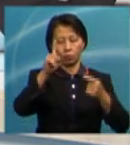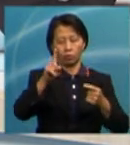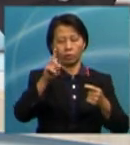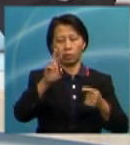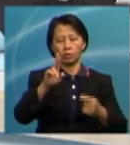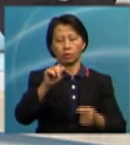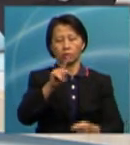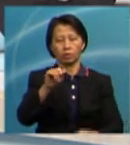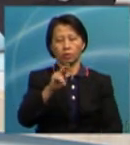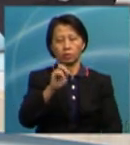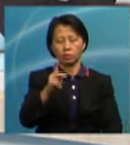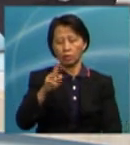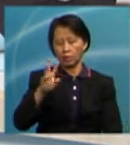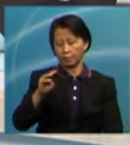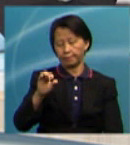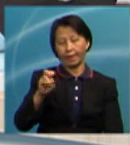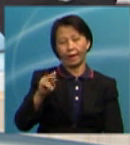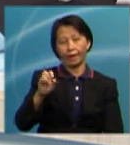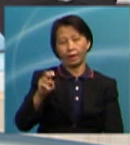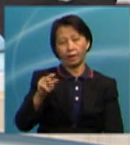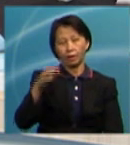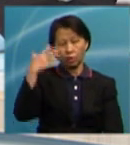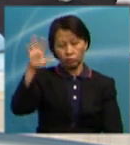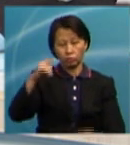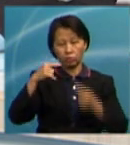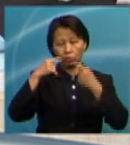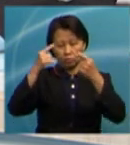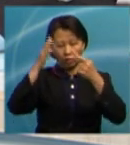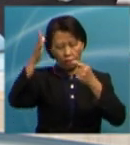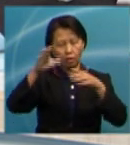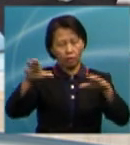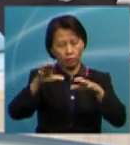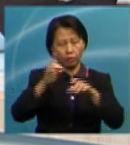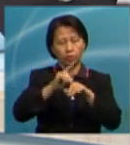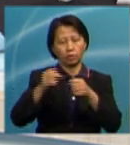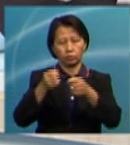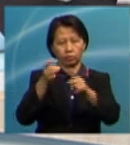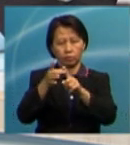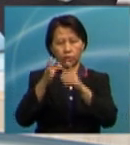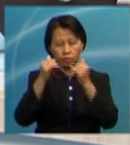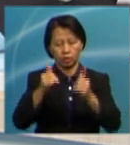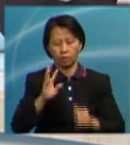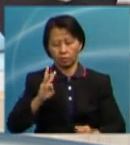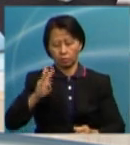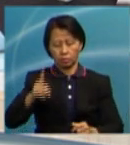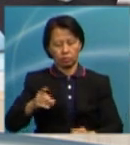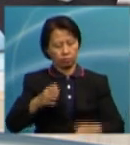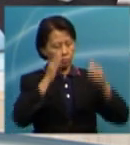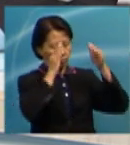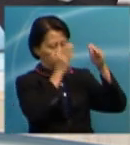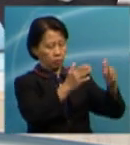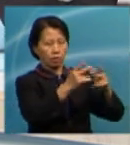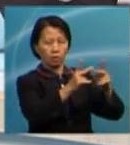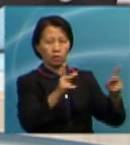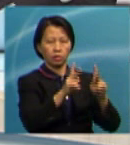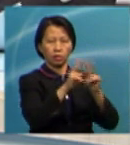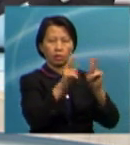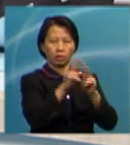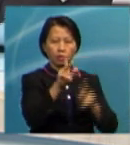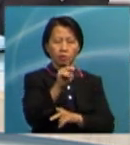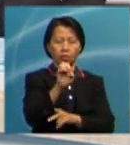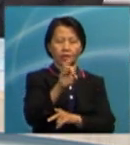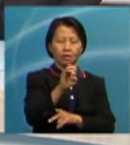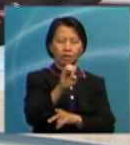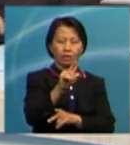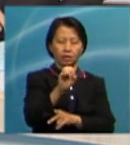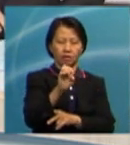Mansion yang bakal dilaksanakan di Jalan Sungai Besi kini tumpuan Kementerian wilayah Persekutuan takarah kepada kawasan Kampung Kerinci di